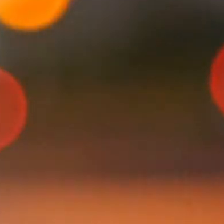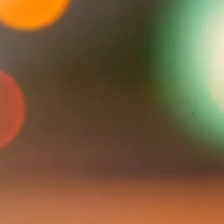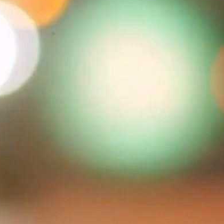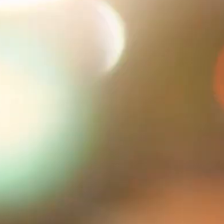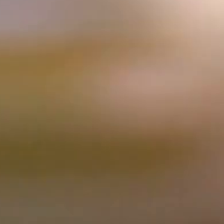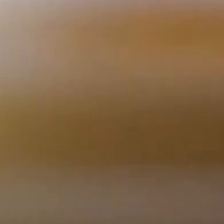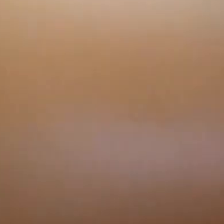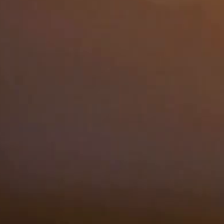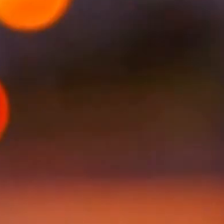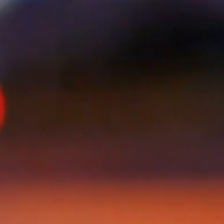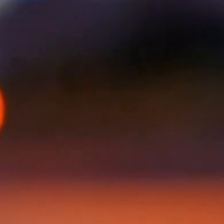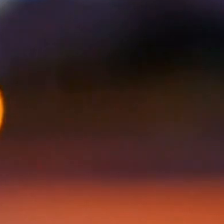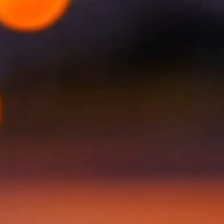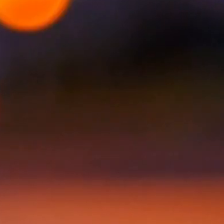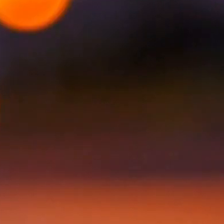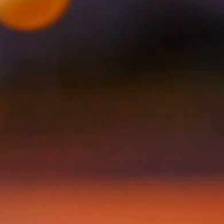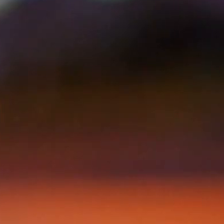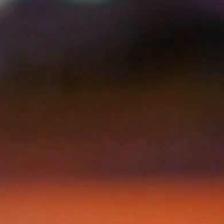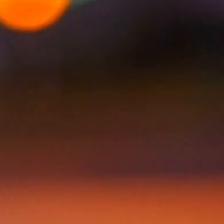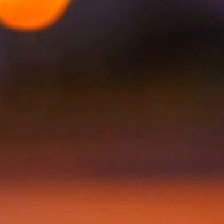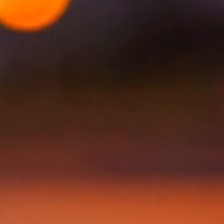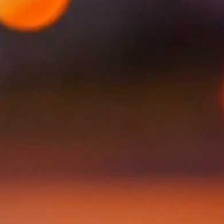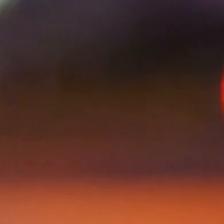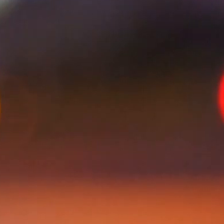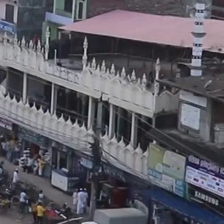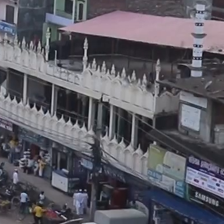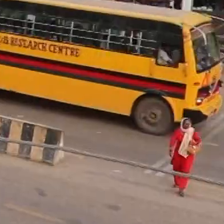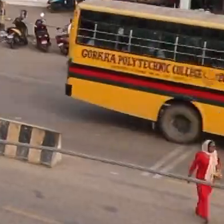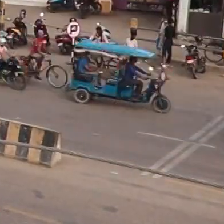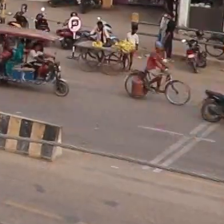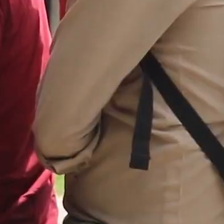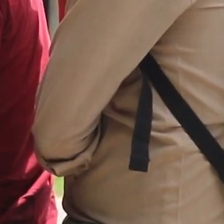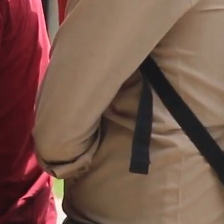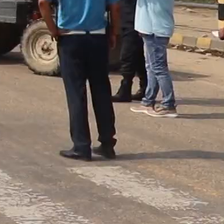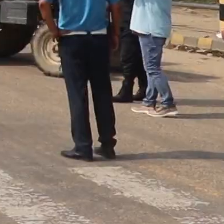सवारी चलाउँदा अथवा यात्रा गर्दा ध्यान दिनुपर्ने कुराहरू: